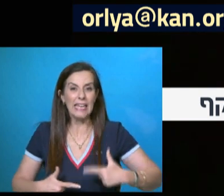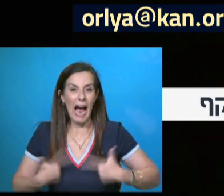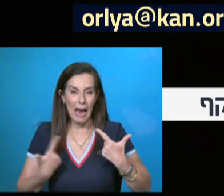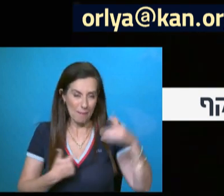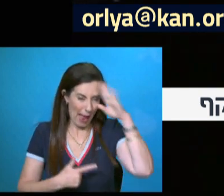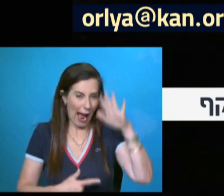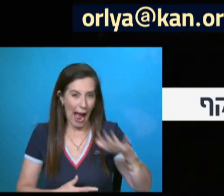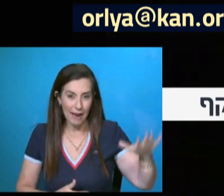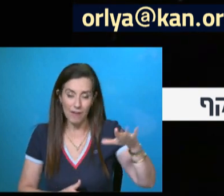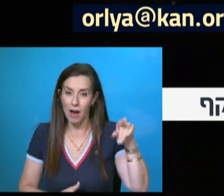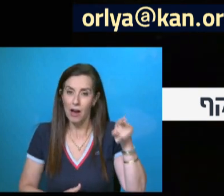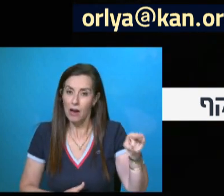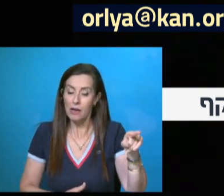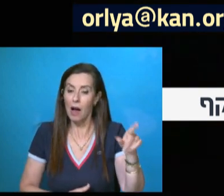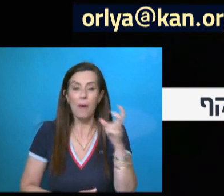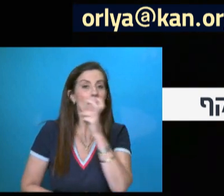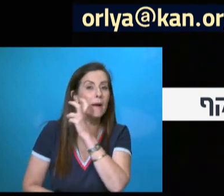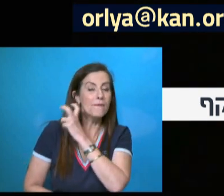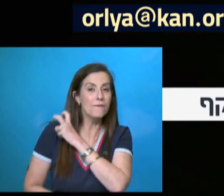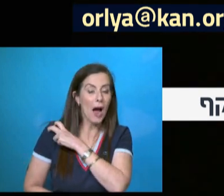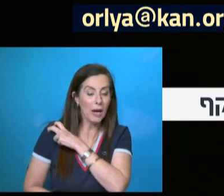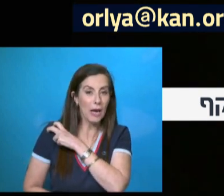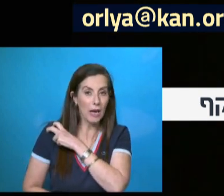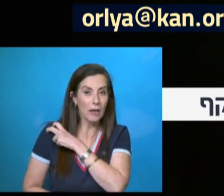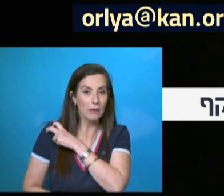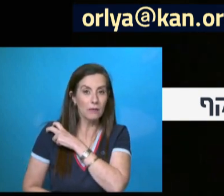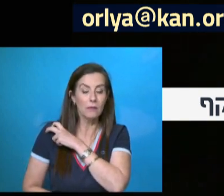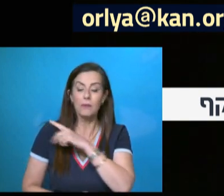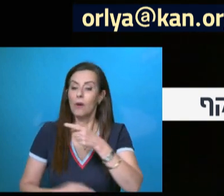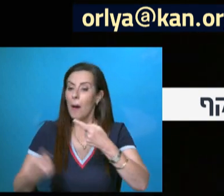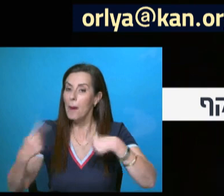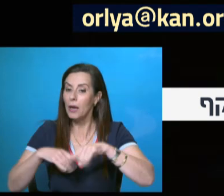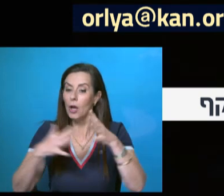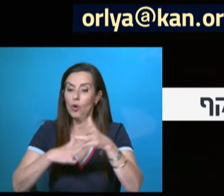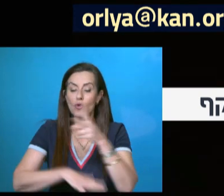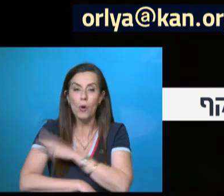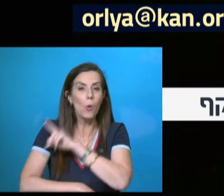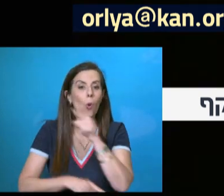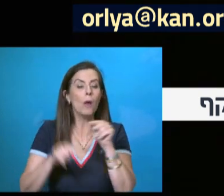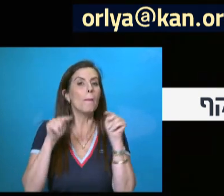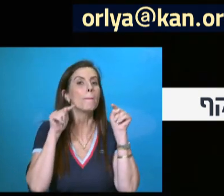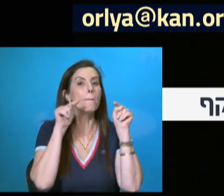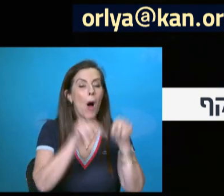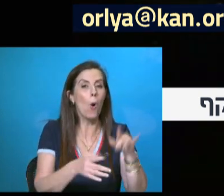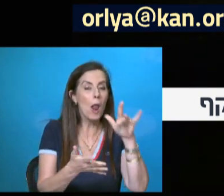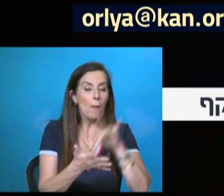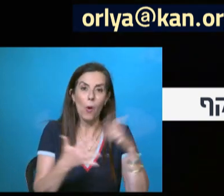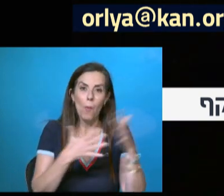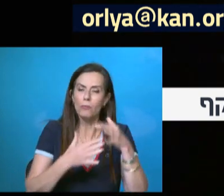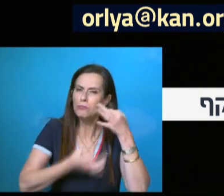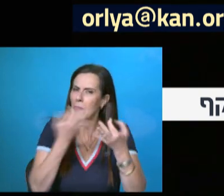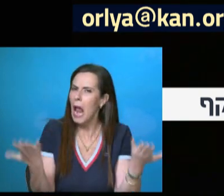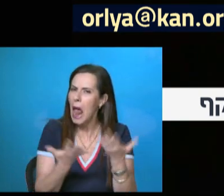גם מפקד המחוז, מחוז חוף במשטרה, המחלקה לחקירות שוטרים, כולם נמצאים במקום וחוקרים את נסיבות